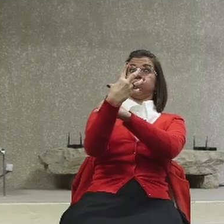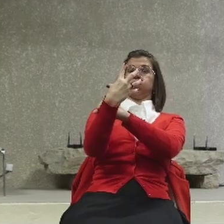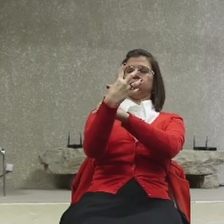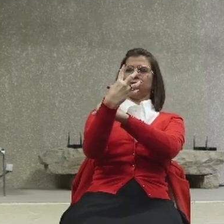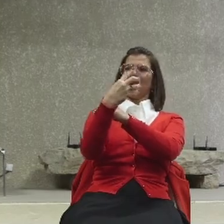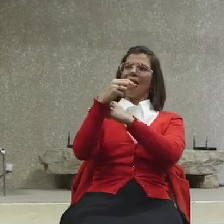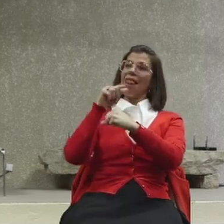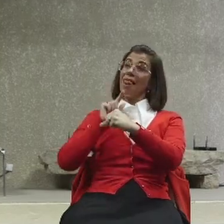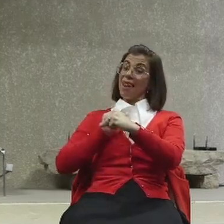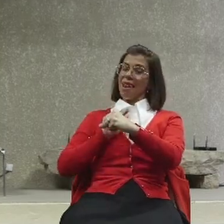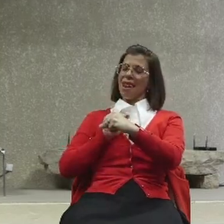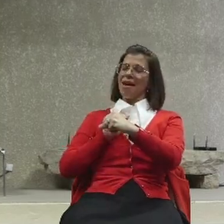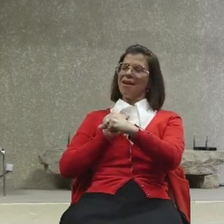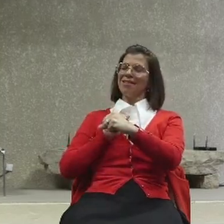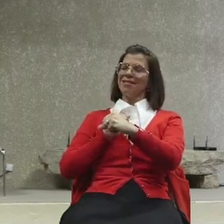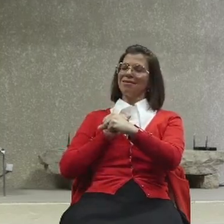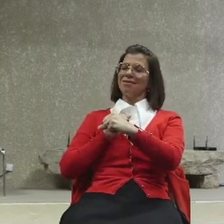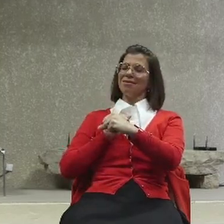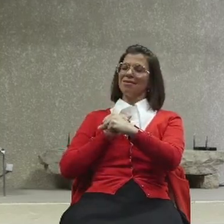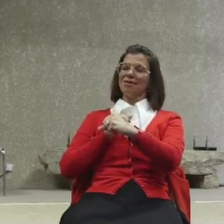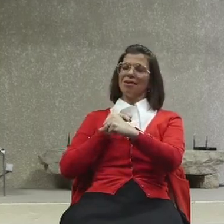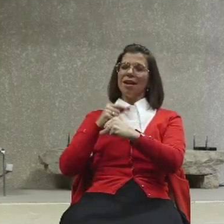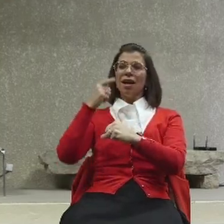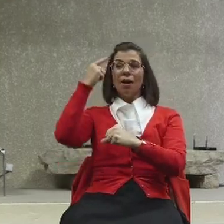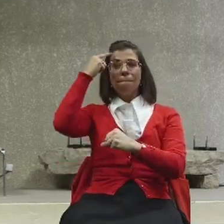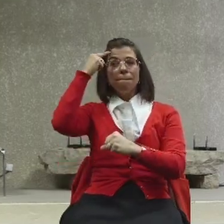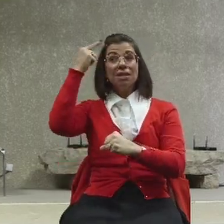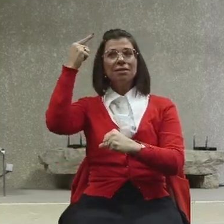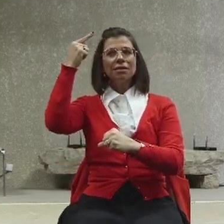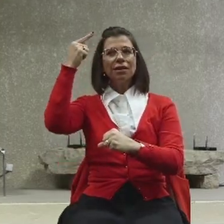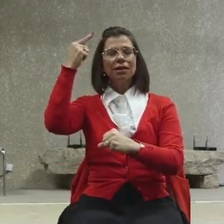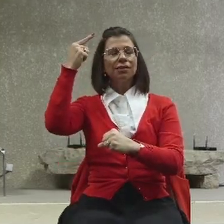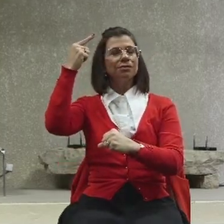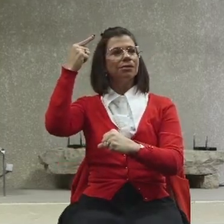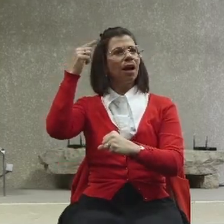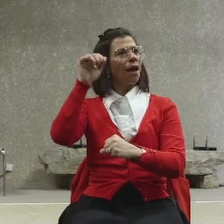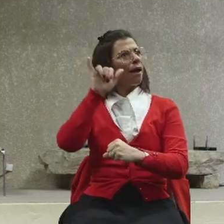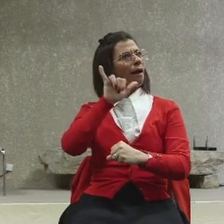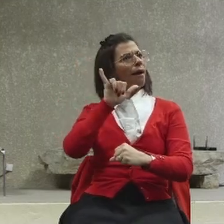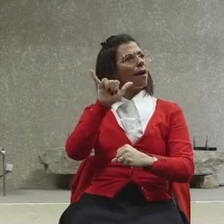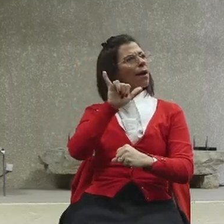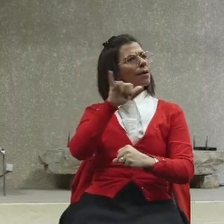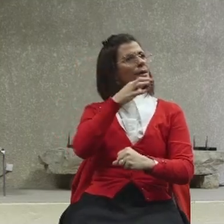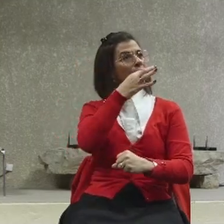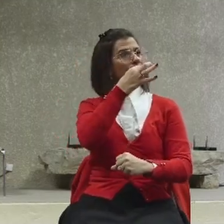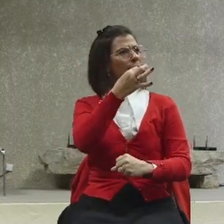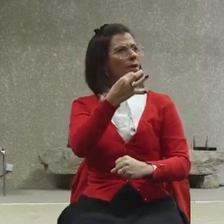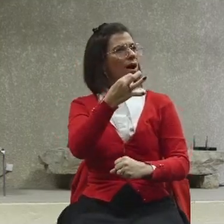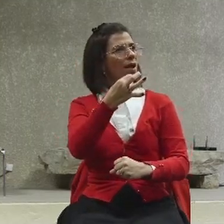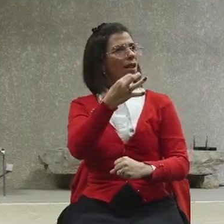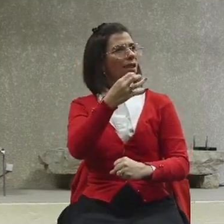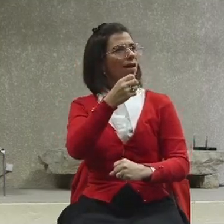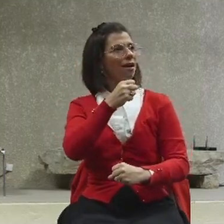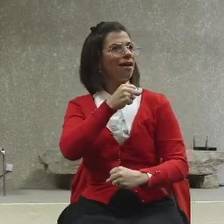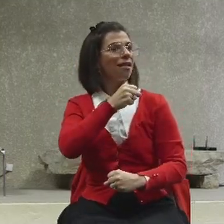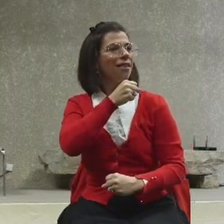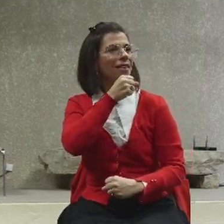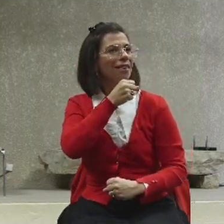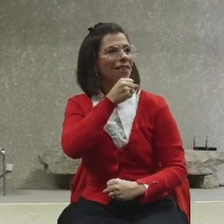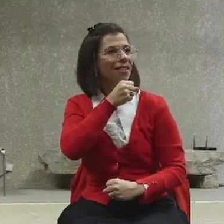chrétiens, ils ne ressemblent pas à Jésus, ils ne ressemblent pas à Dieu. Ils le disent chrétiens, mais qu'est-ce